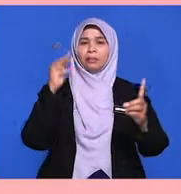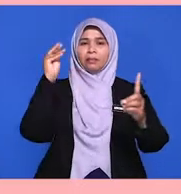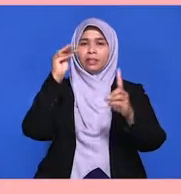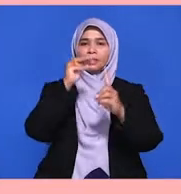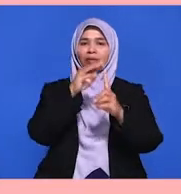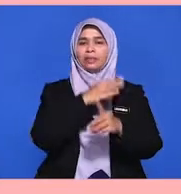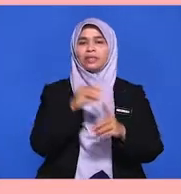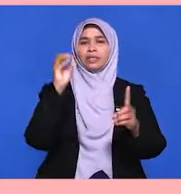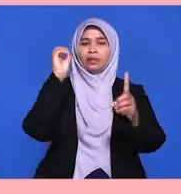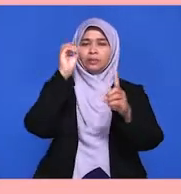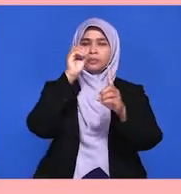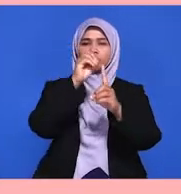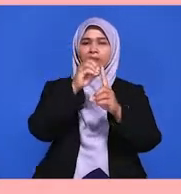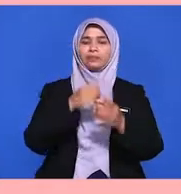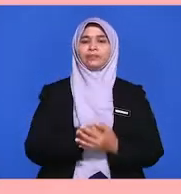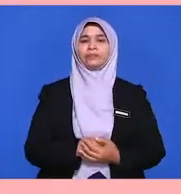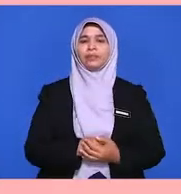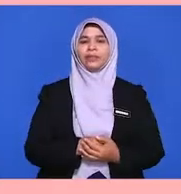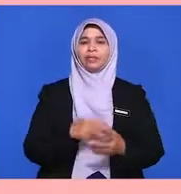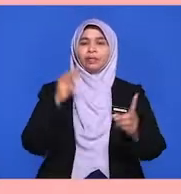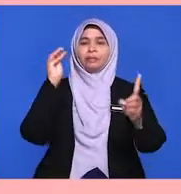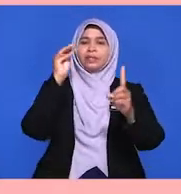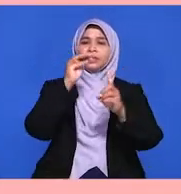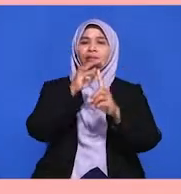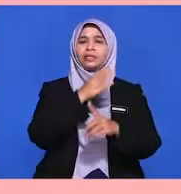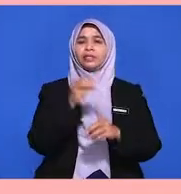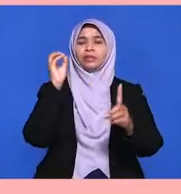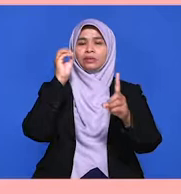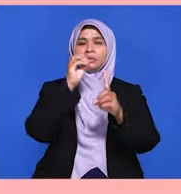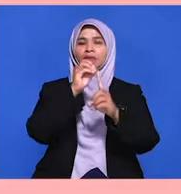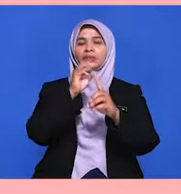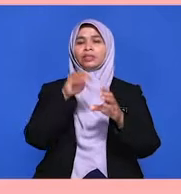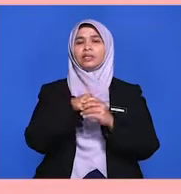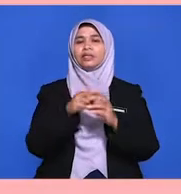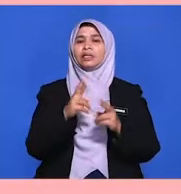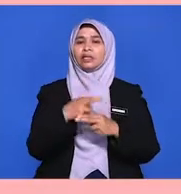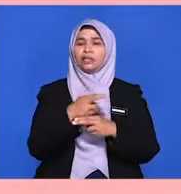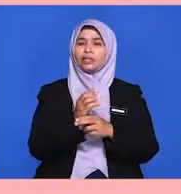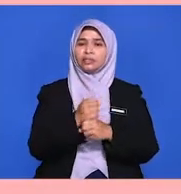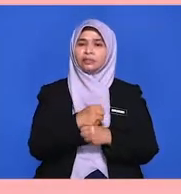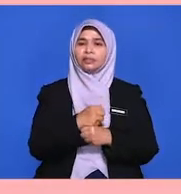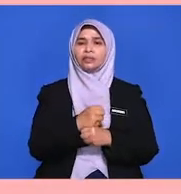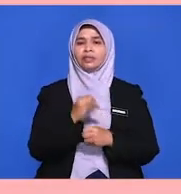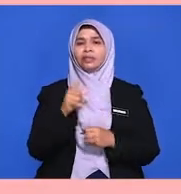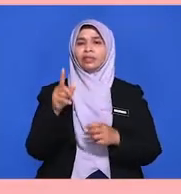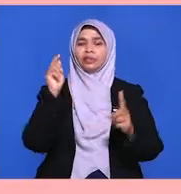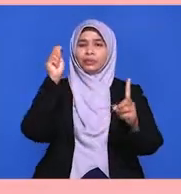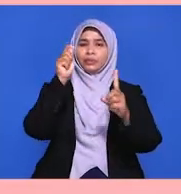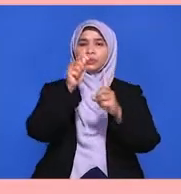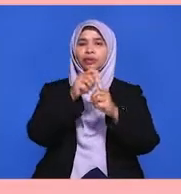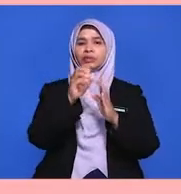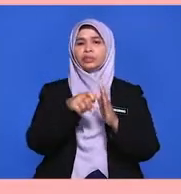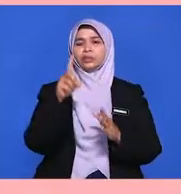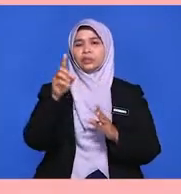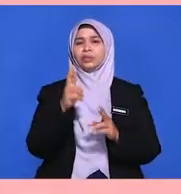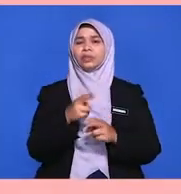objektif. Matlamat dan objektif dalam reka ciptaan adalah tujuan sesuatu reka